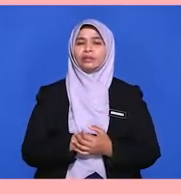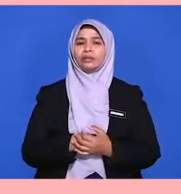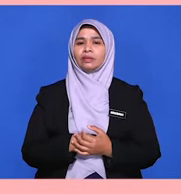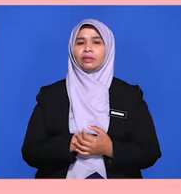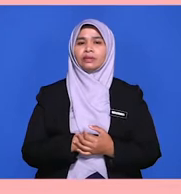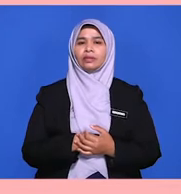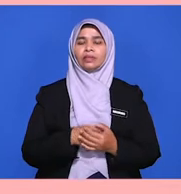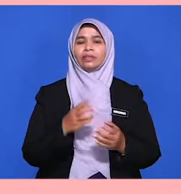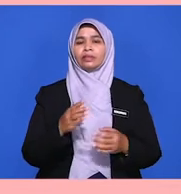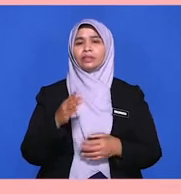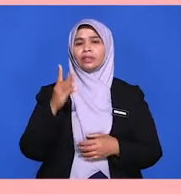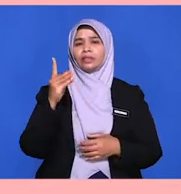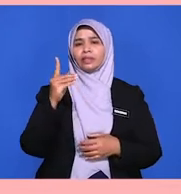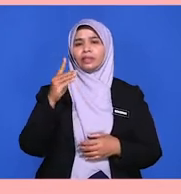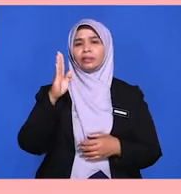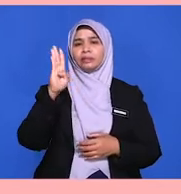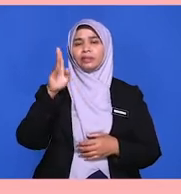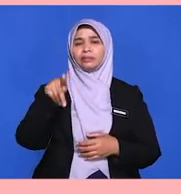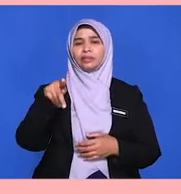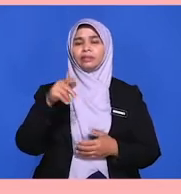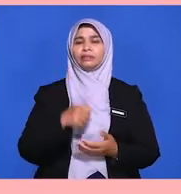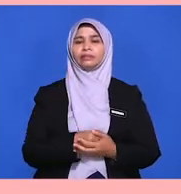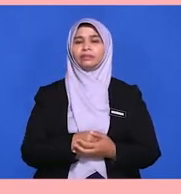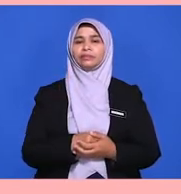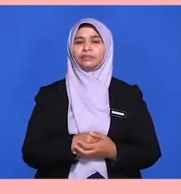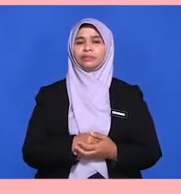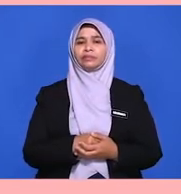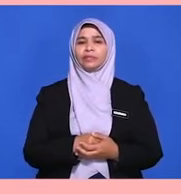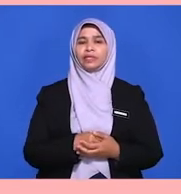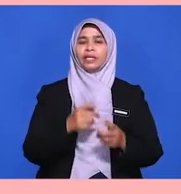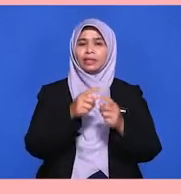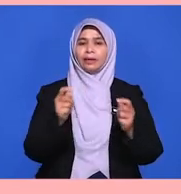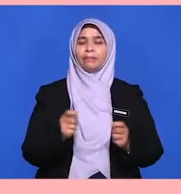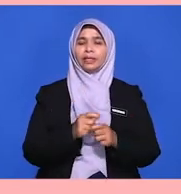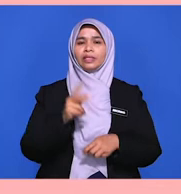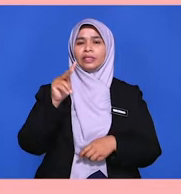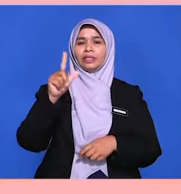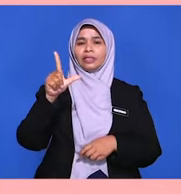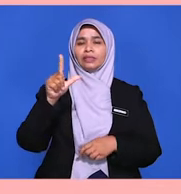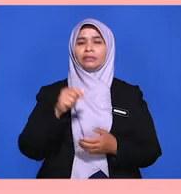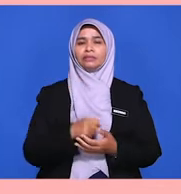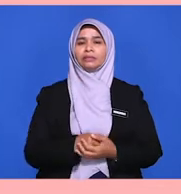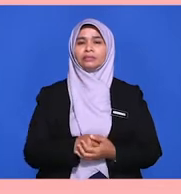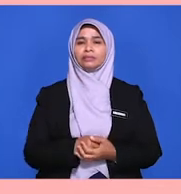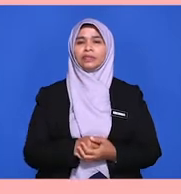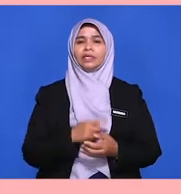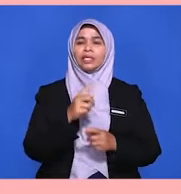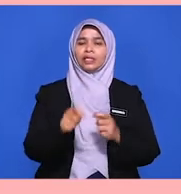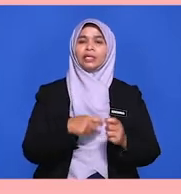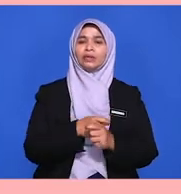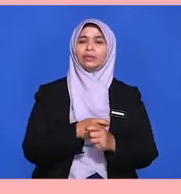penerbit Dewan Bahasa dan Pustaka, tempat Kuala Lumpur, tahun